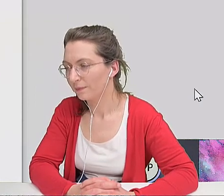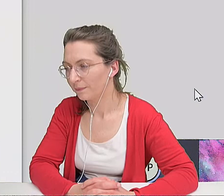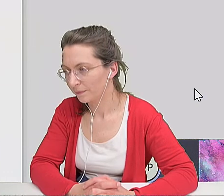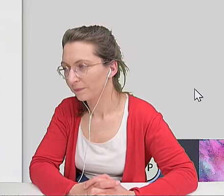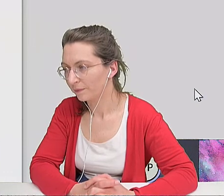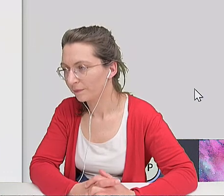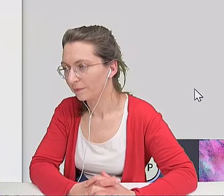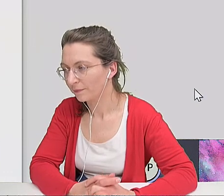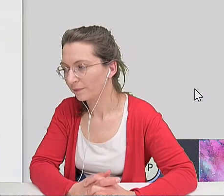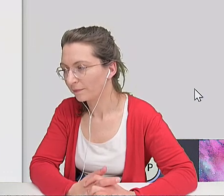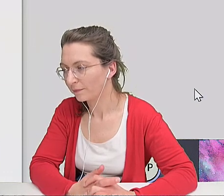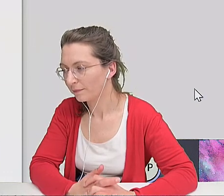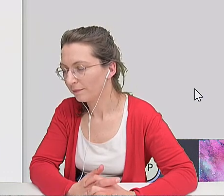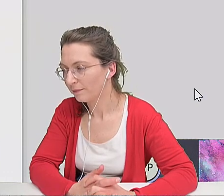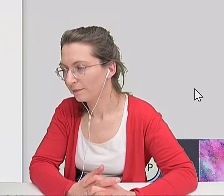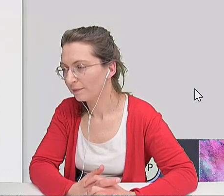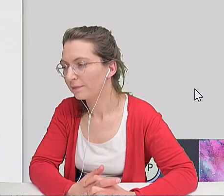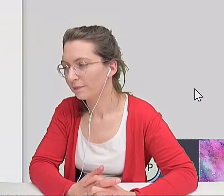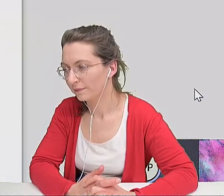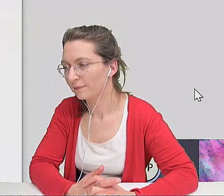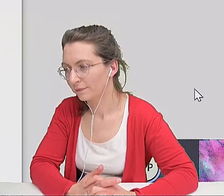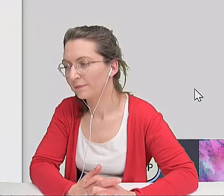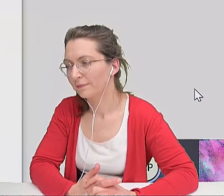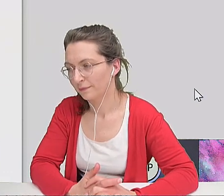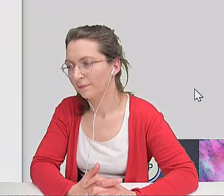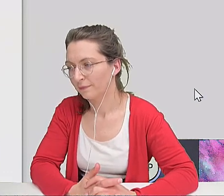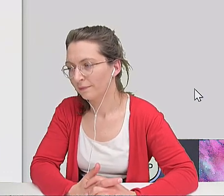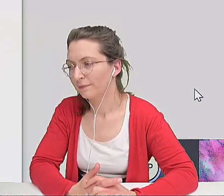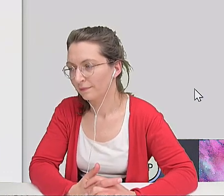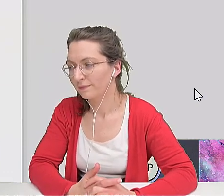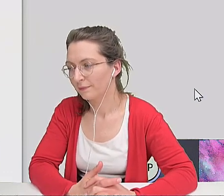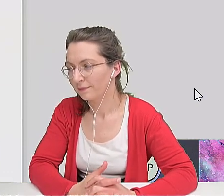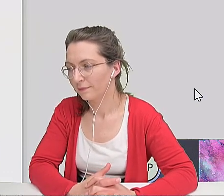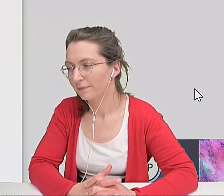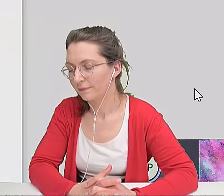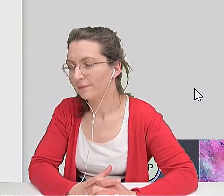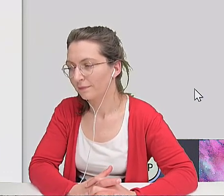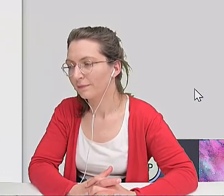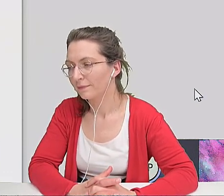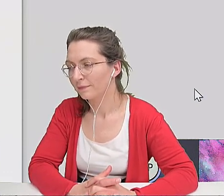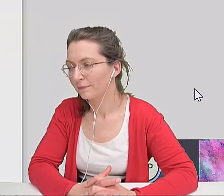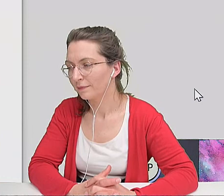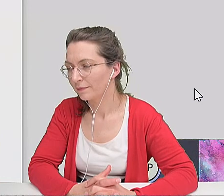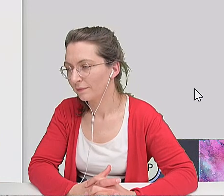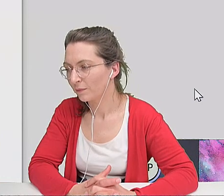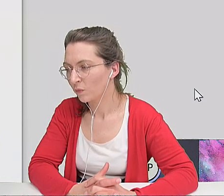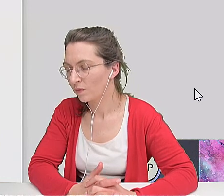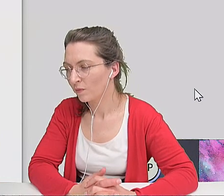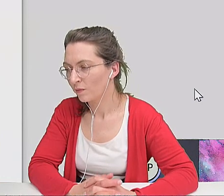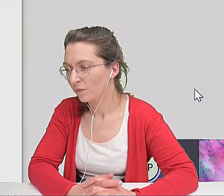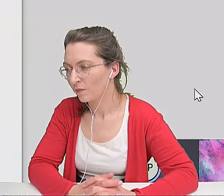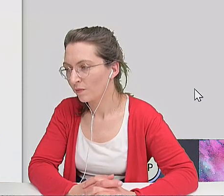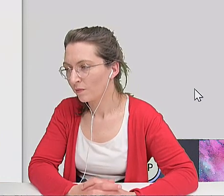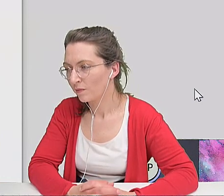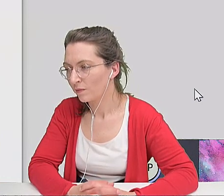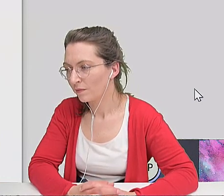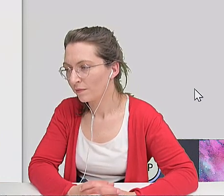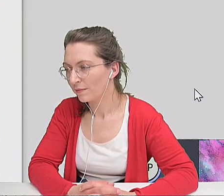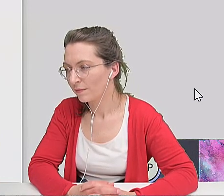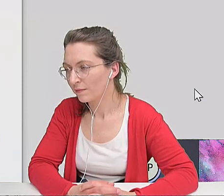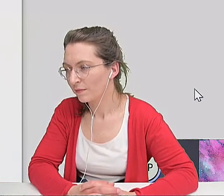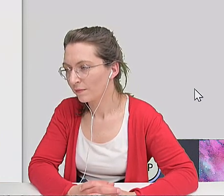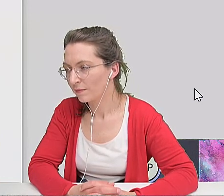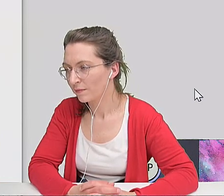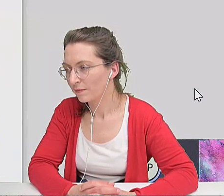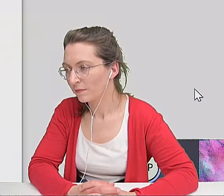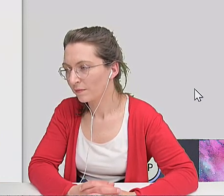Variable. Programme sollen ja immer funktionieren, egal mit welchen Daten sie sich so rumschlagen. Ja, und dabei, da kommen eben sowas wie Variablen